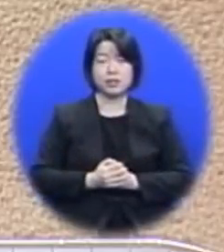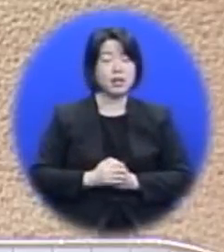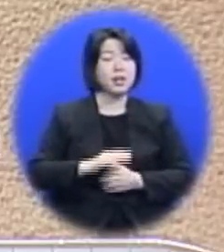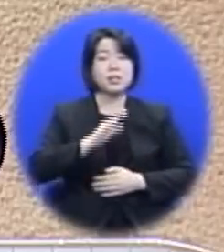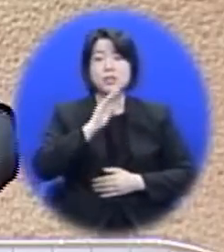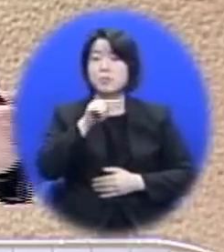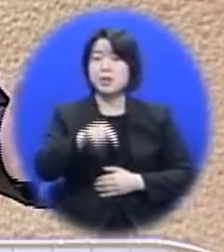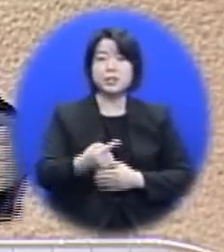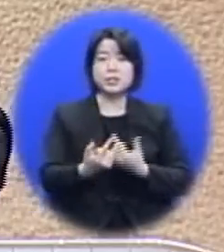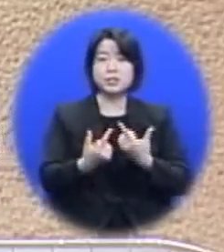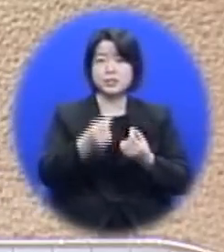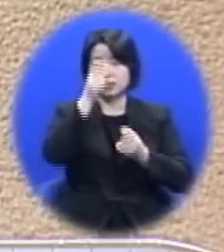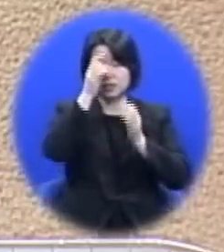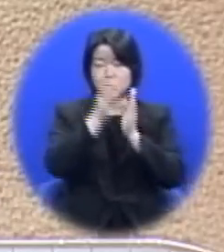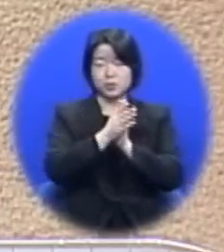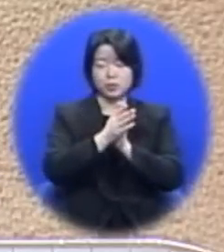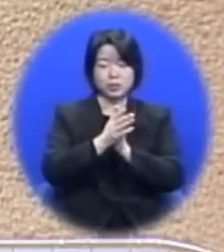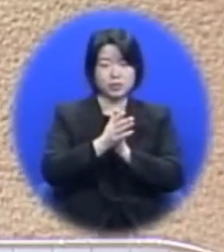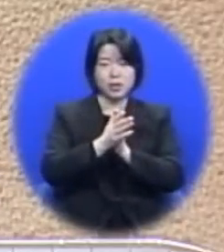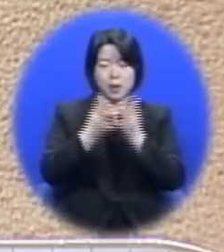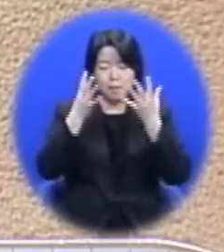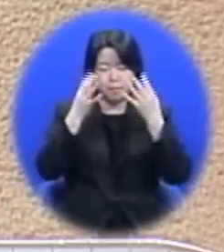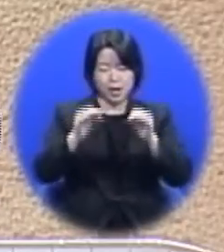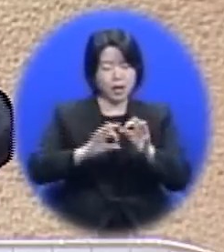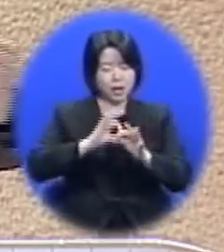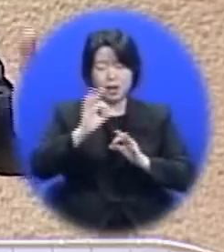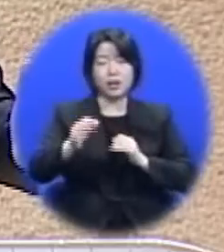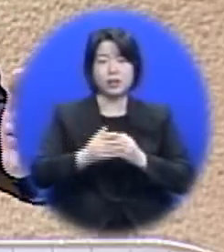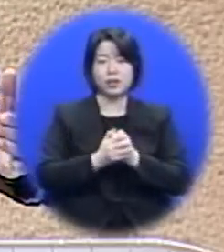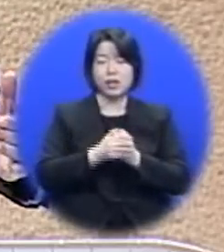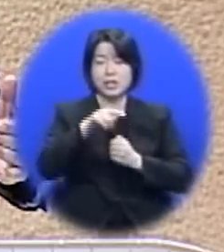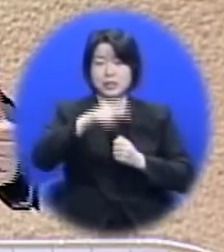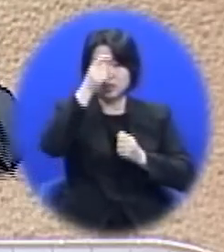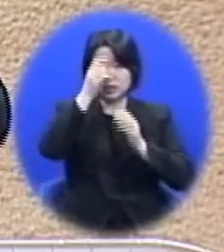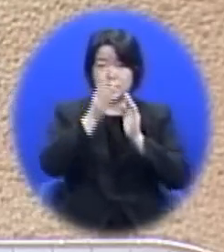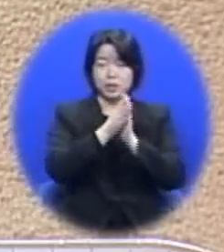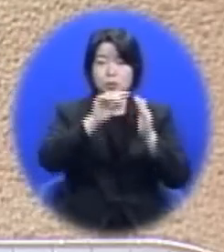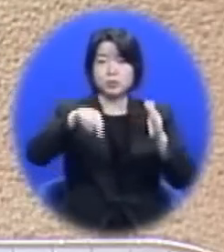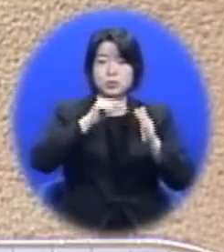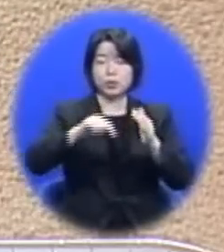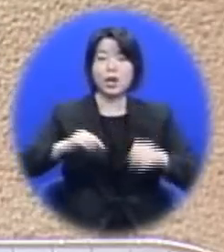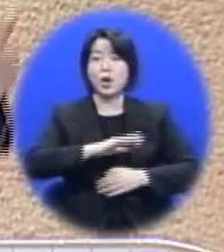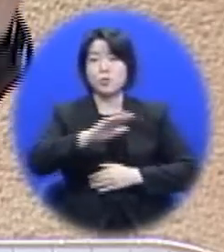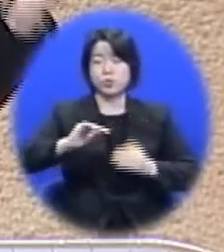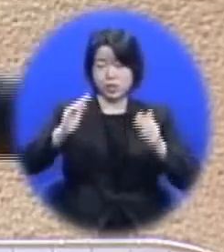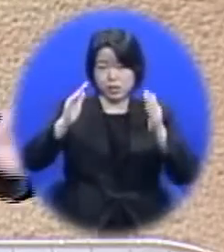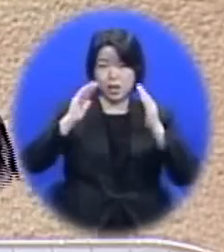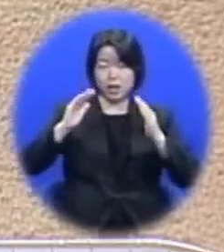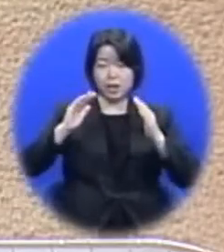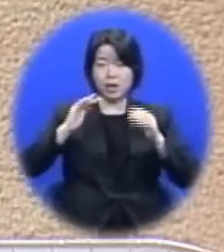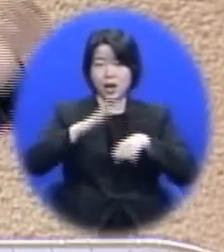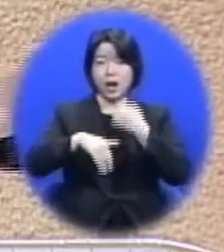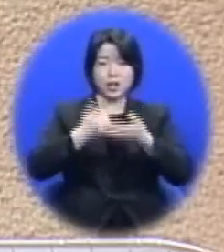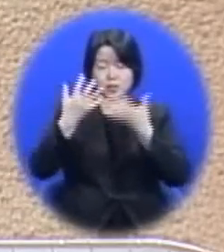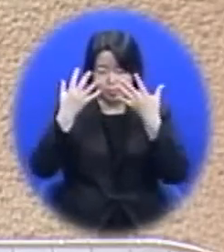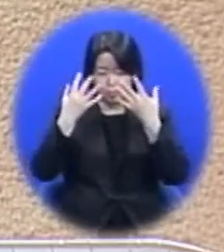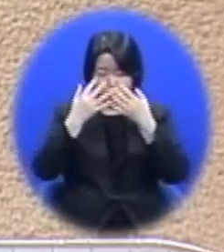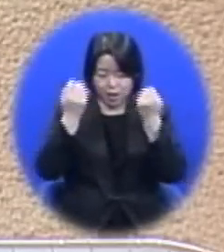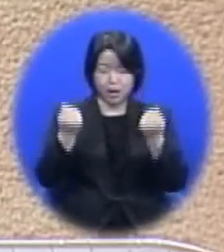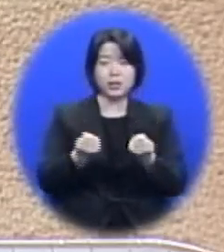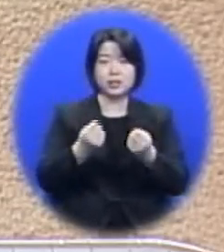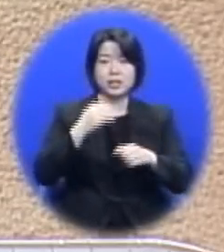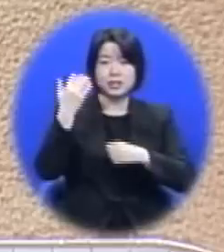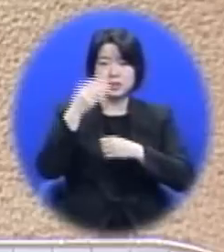정말 그 기도는 무궁무진합니다. 그리고 그 기도 속에 우리를 향한 하나님의 모든 선한 계획이 다